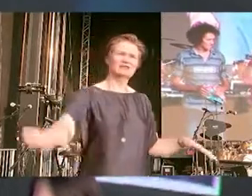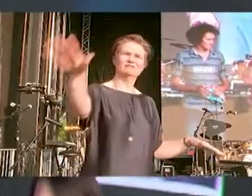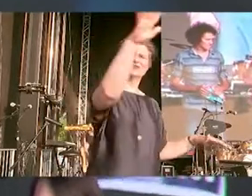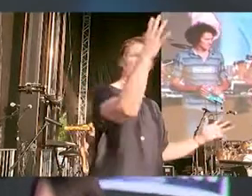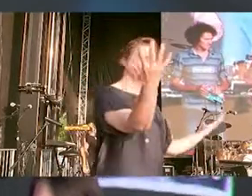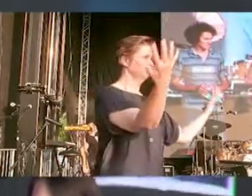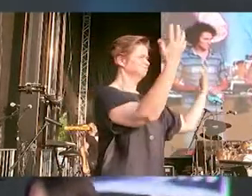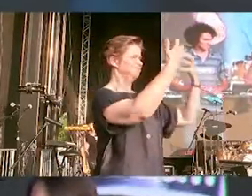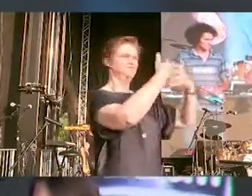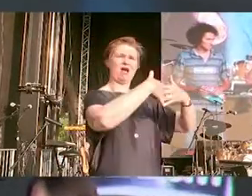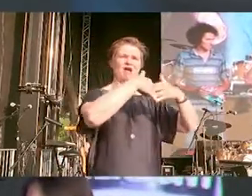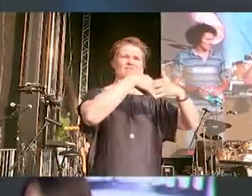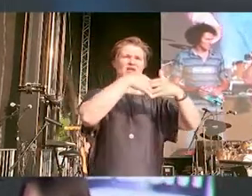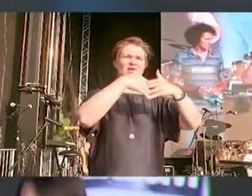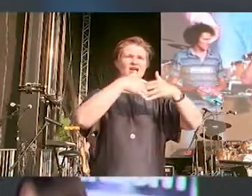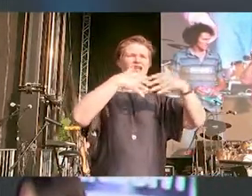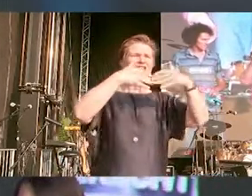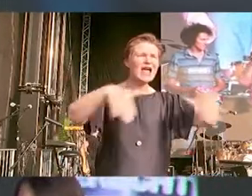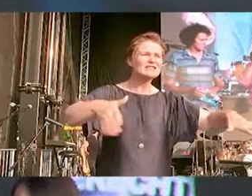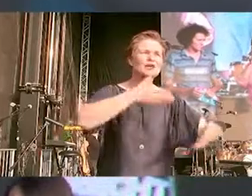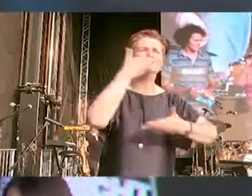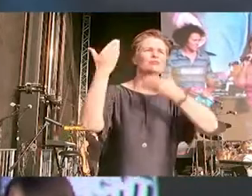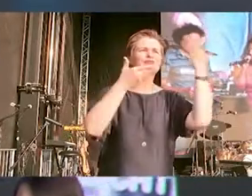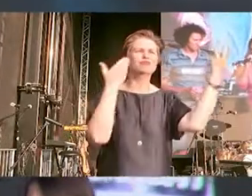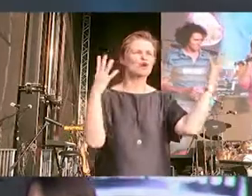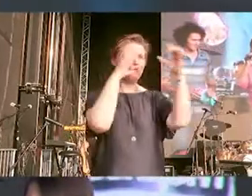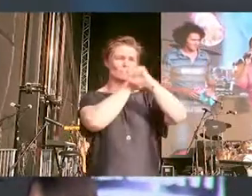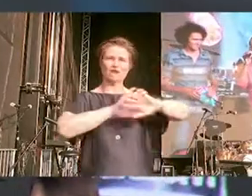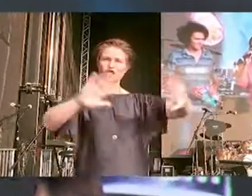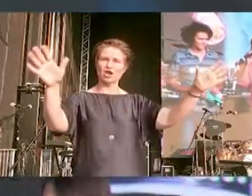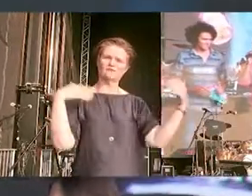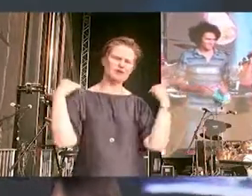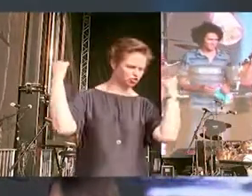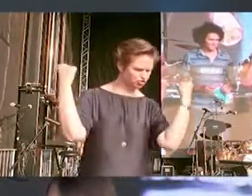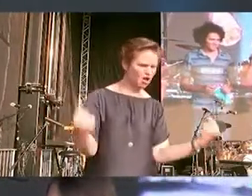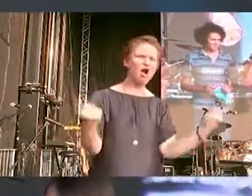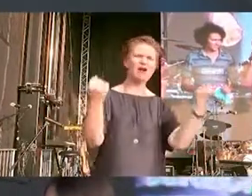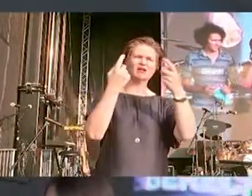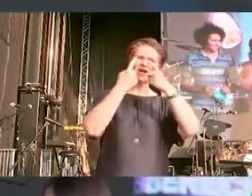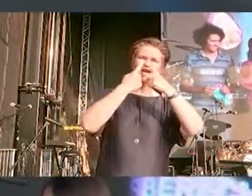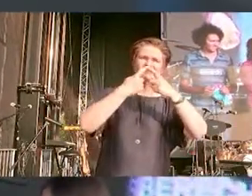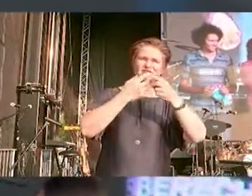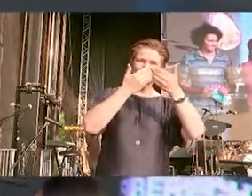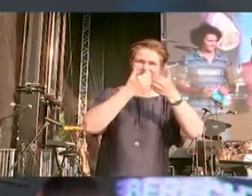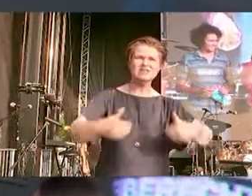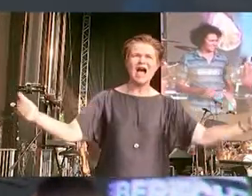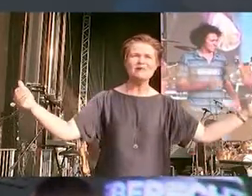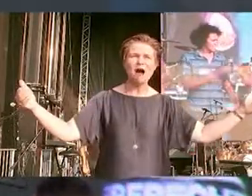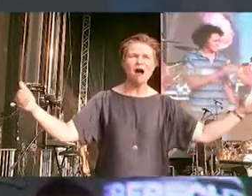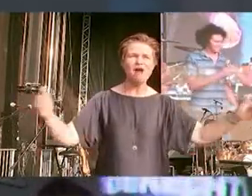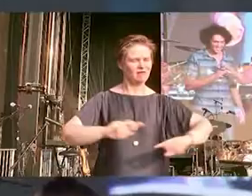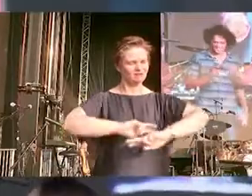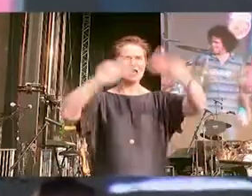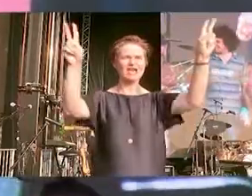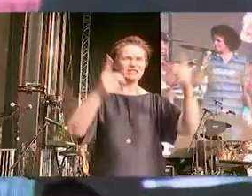wir sind unteilbar, wir sind grenzenlos, wir sind unverschämt, wir sind stark und wir sind die Alternative. Wir